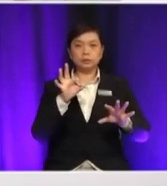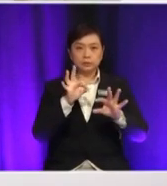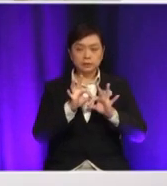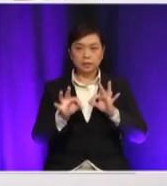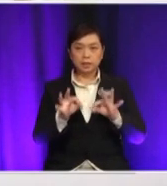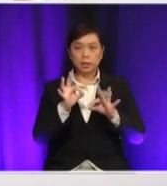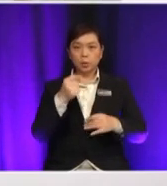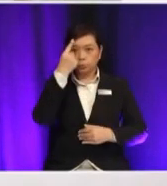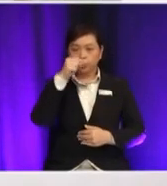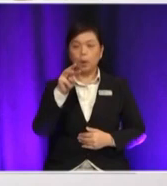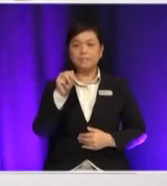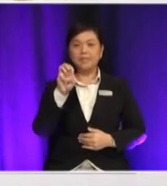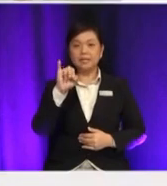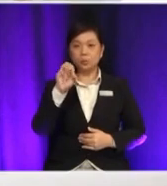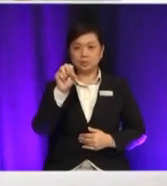Oke